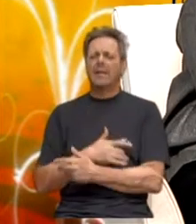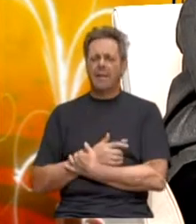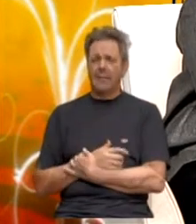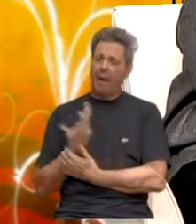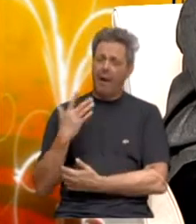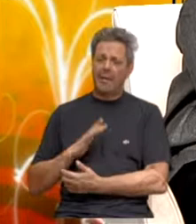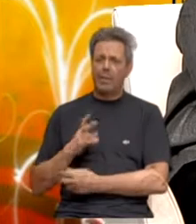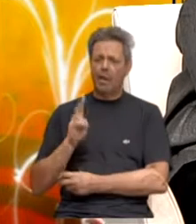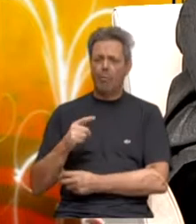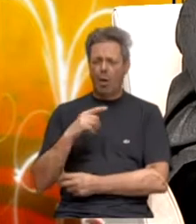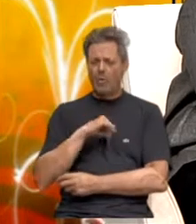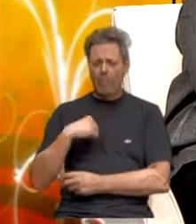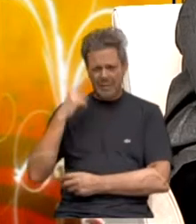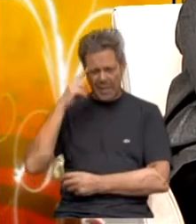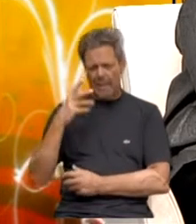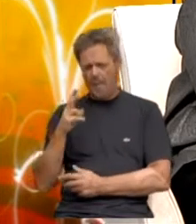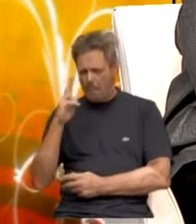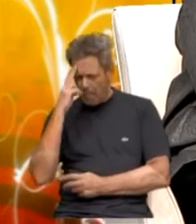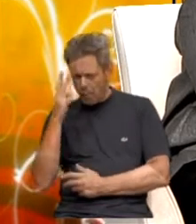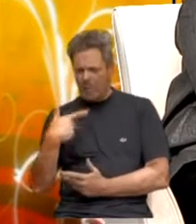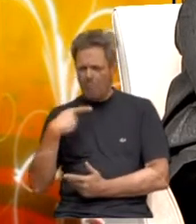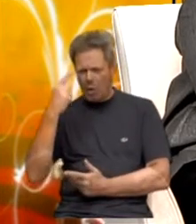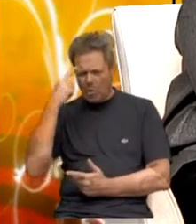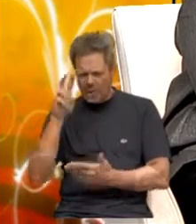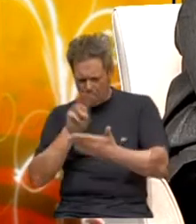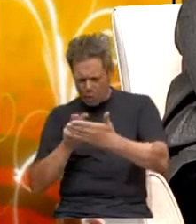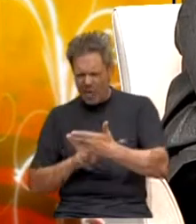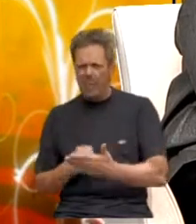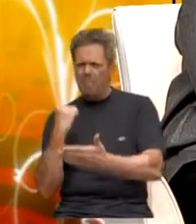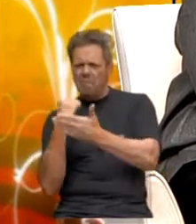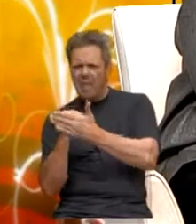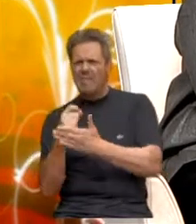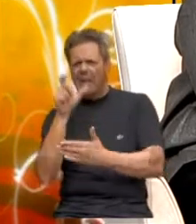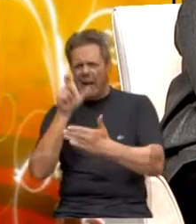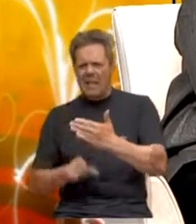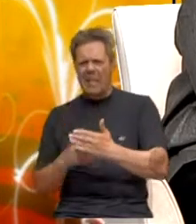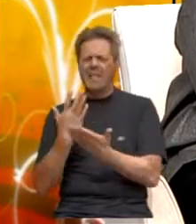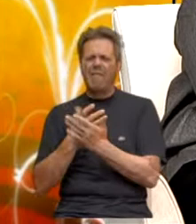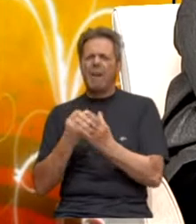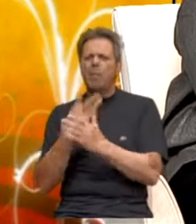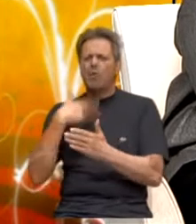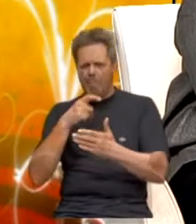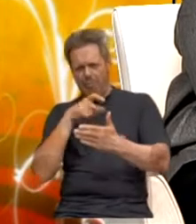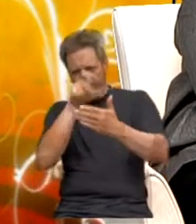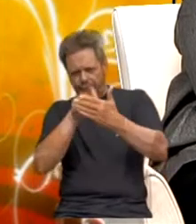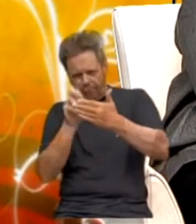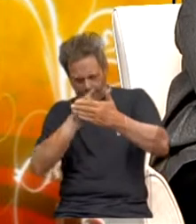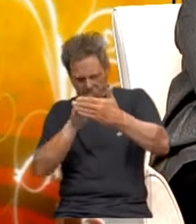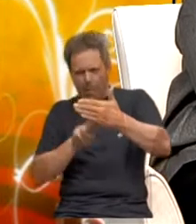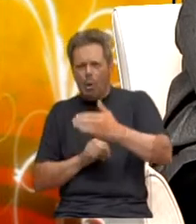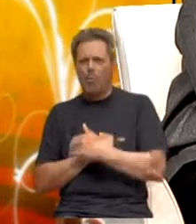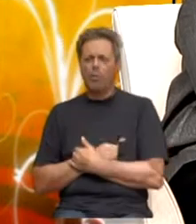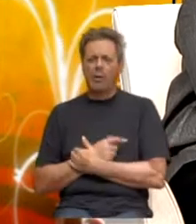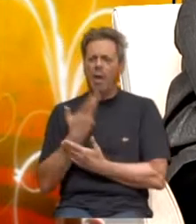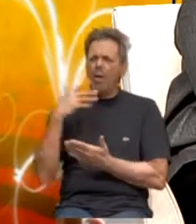sami znati prepoznati, moraju se educirati, moraju znati pročitati deklaraciju. Na svakom proizvodu postoji deklaracija, na svakom proizvodu piše koliko